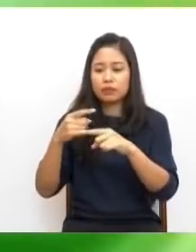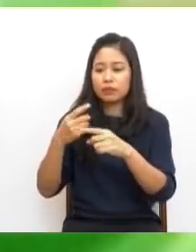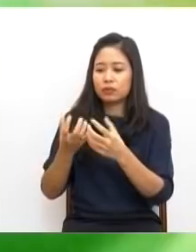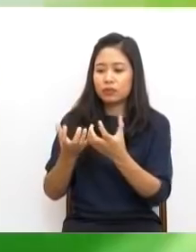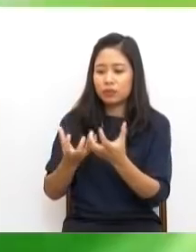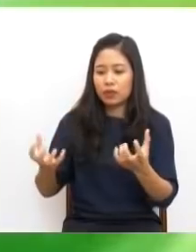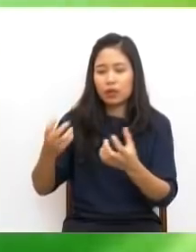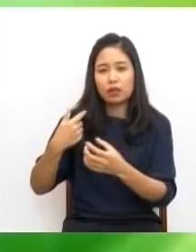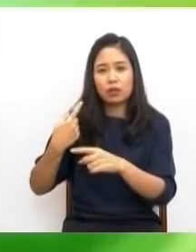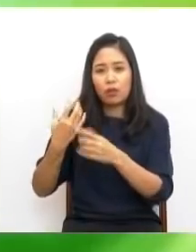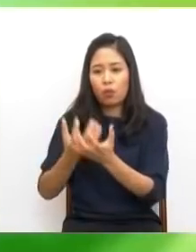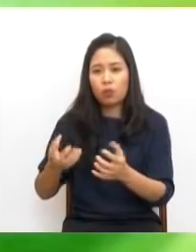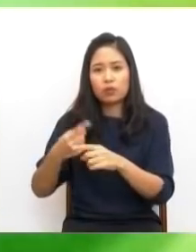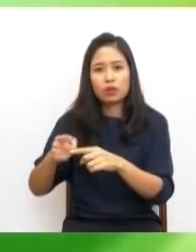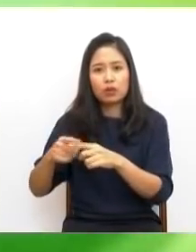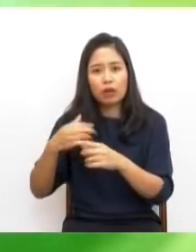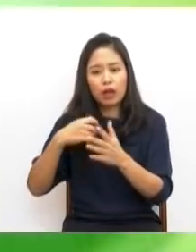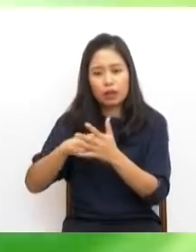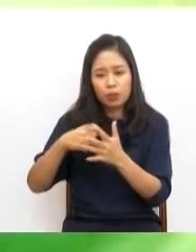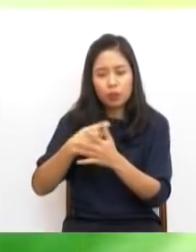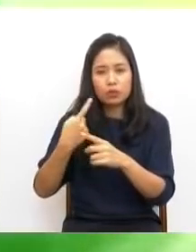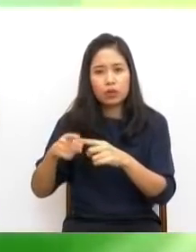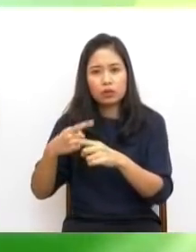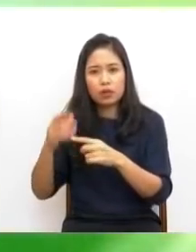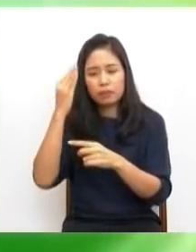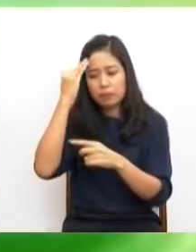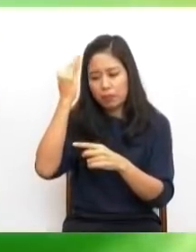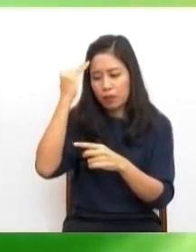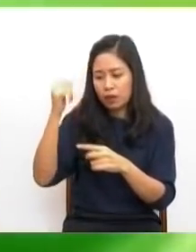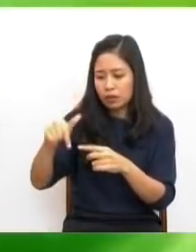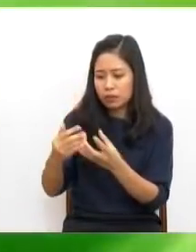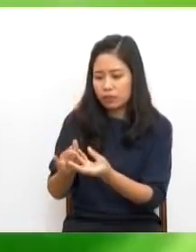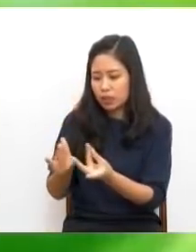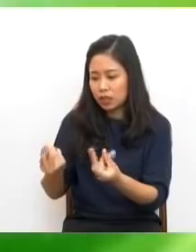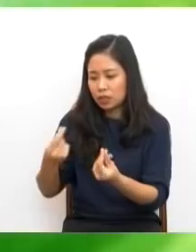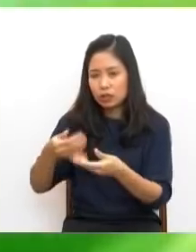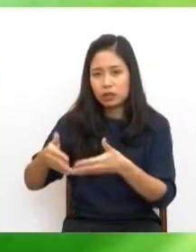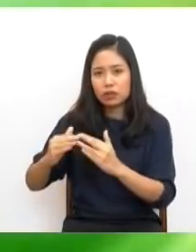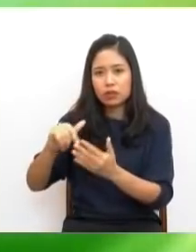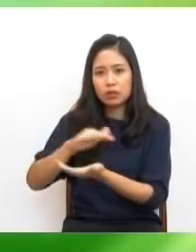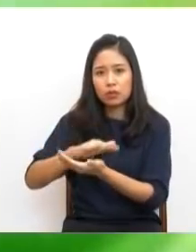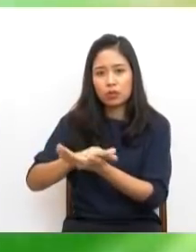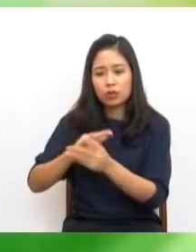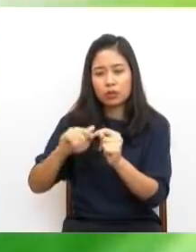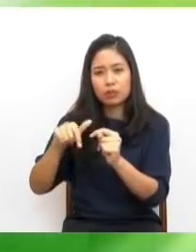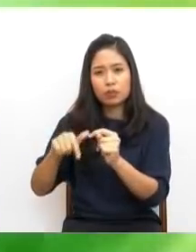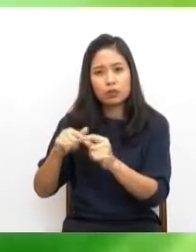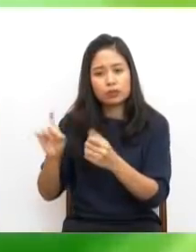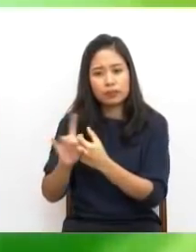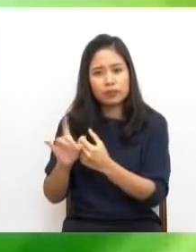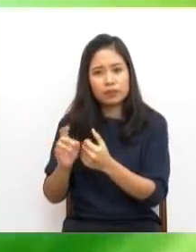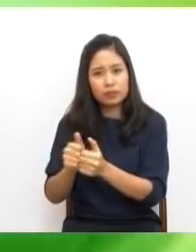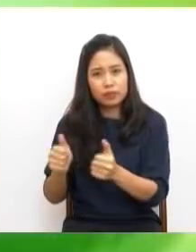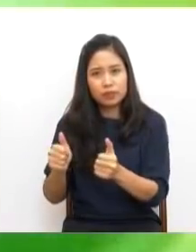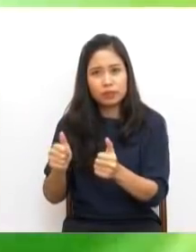ให้เกิดโรงเรียนที่มีคุณภาพในพื้นที่ในโซนนะครับซึ่งผมคิดว่าในการ